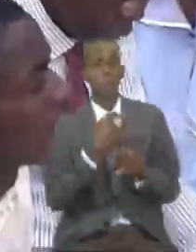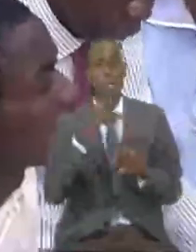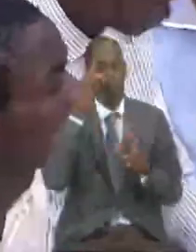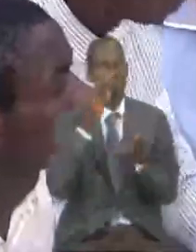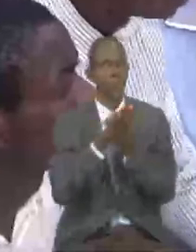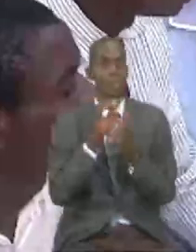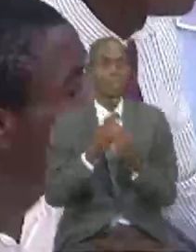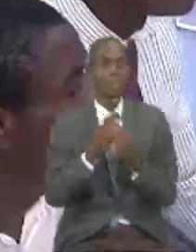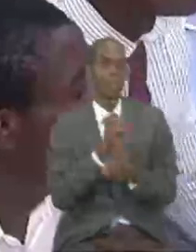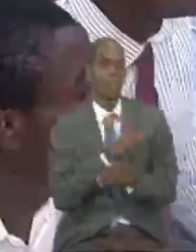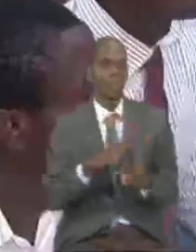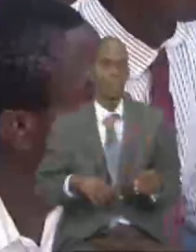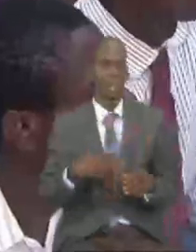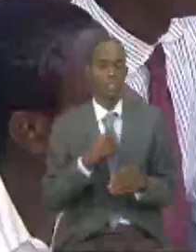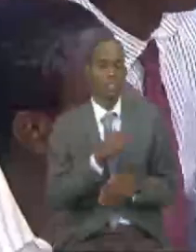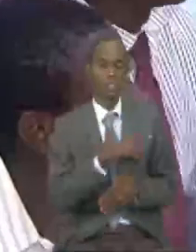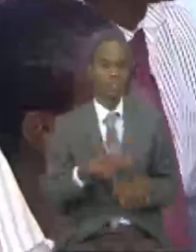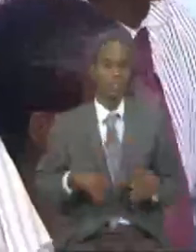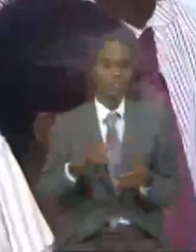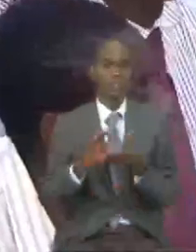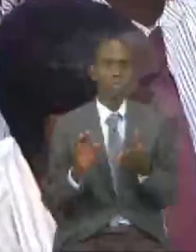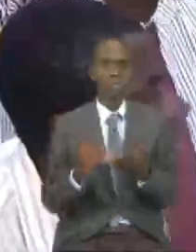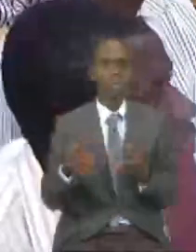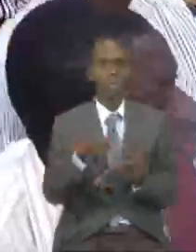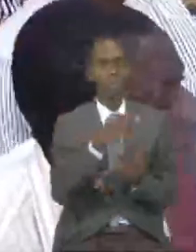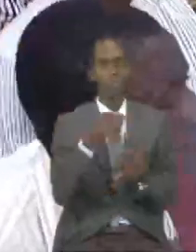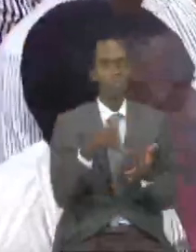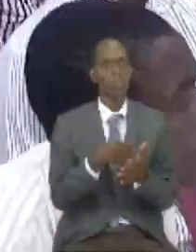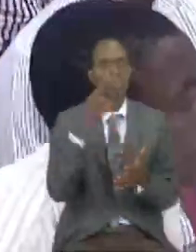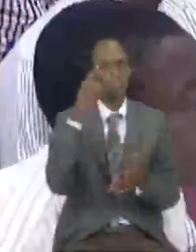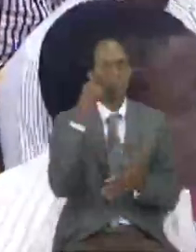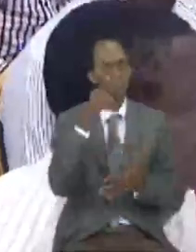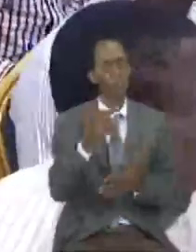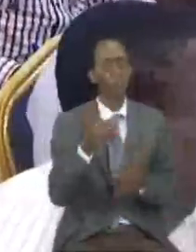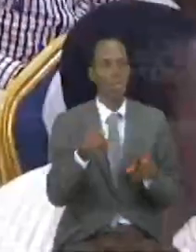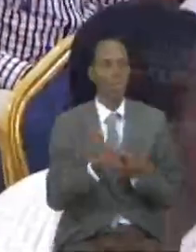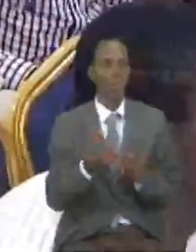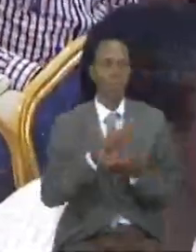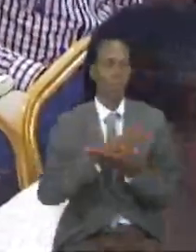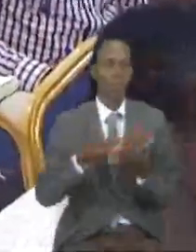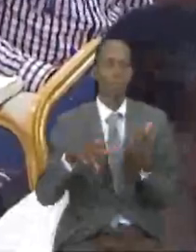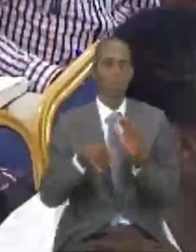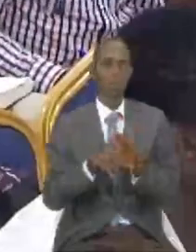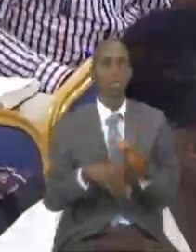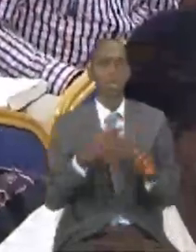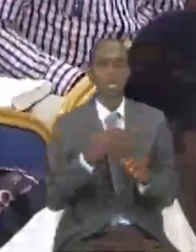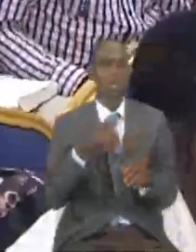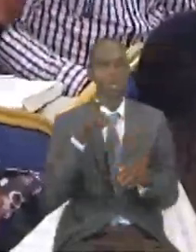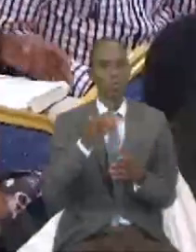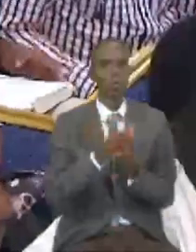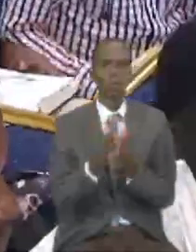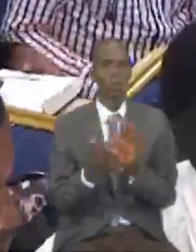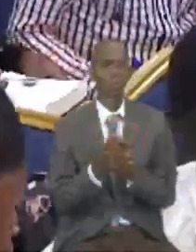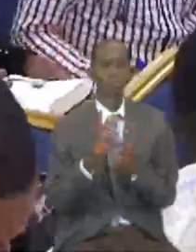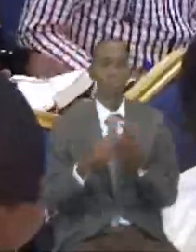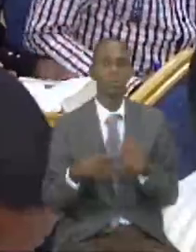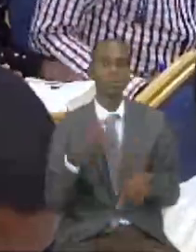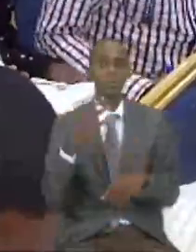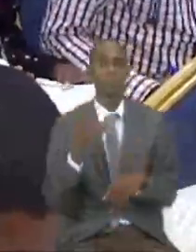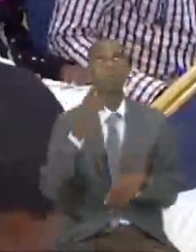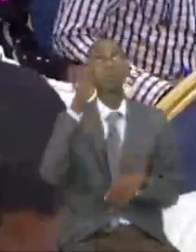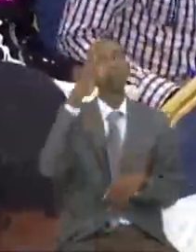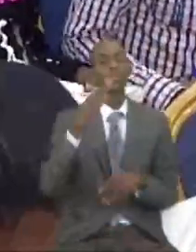Seigneur. Et puis le Seigneur lui a imputé à justice, il est devenu ami de Dieu. Et Christ